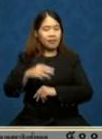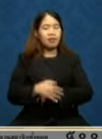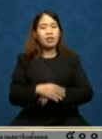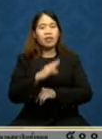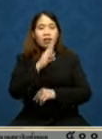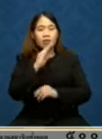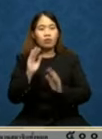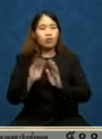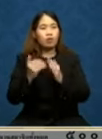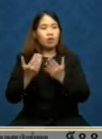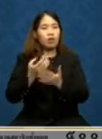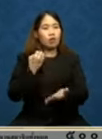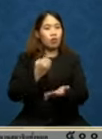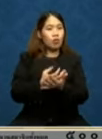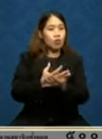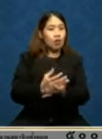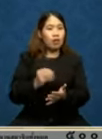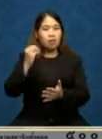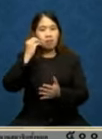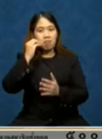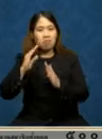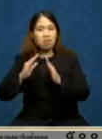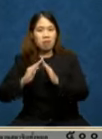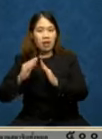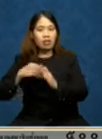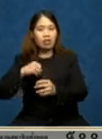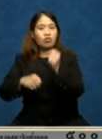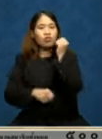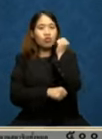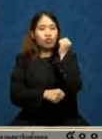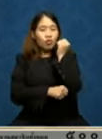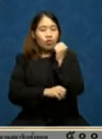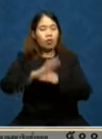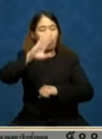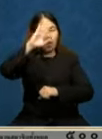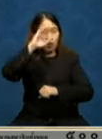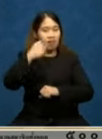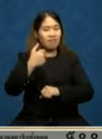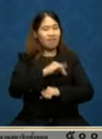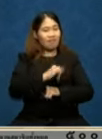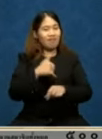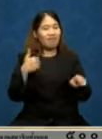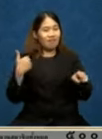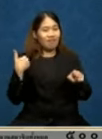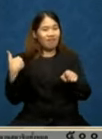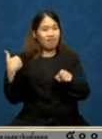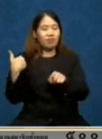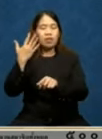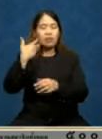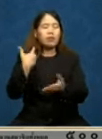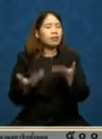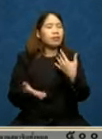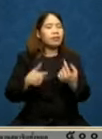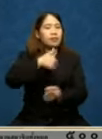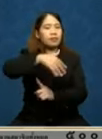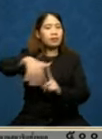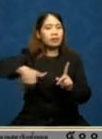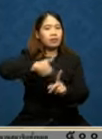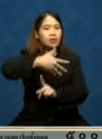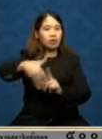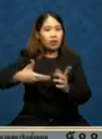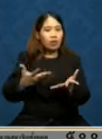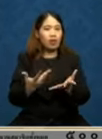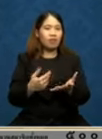จะเป็นบ้านที่รวยหรือบ้านที่จนโรคนี้ก็ไม่เกี่ยงครับขึ้นกับการสร้างสิ่งแวดล้อมที่ดีหรือสิ่งแวดล้อม